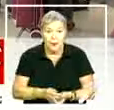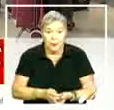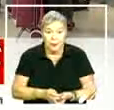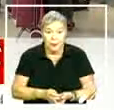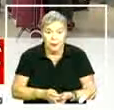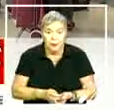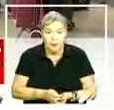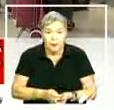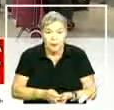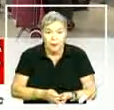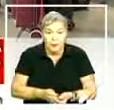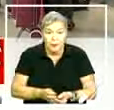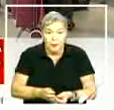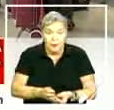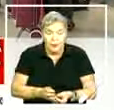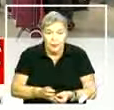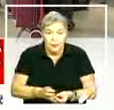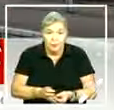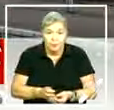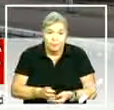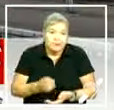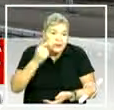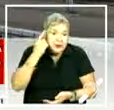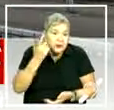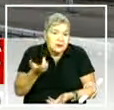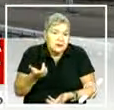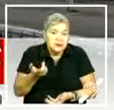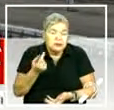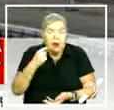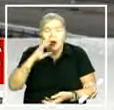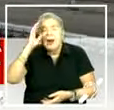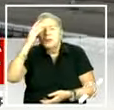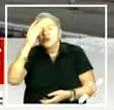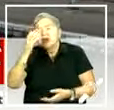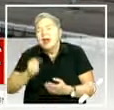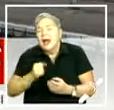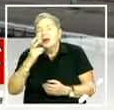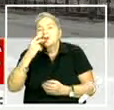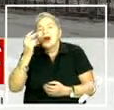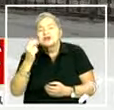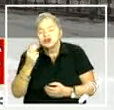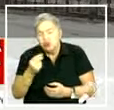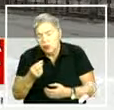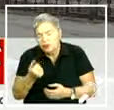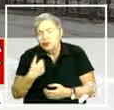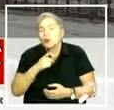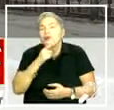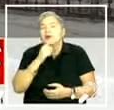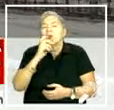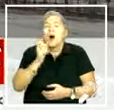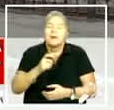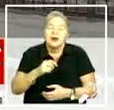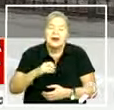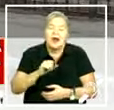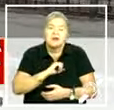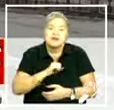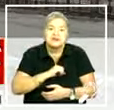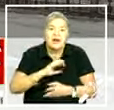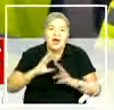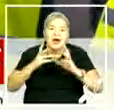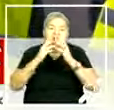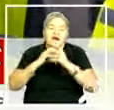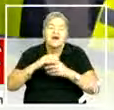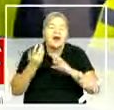Să ne ia de aici, din București, sau să luăm alt tren. A fost haos și în gara din Brașov, unde călătorii s-au temut că greva le va afecta planurile